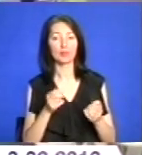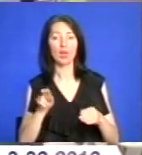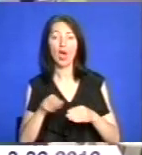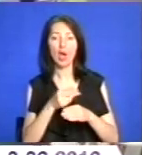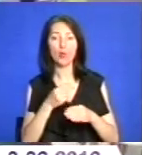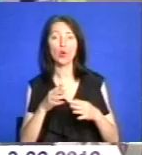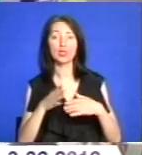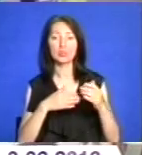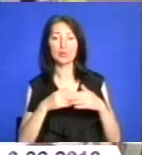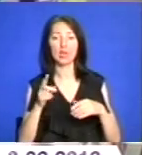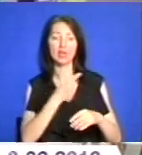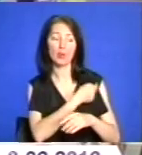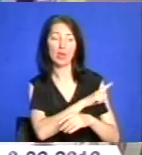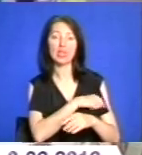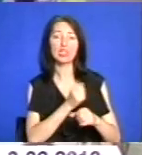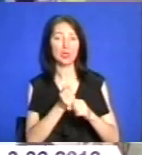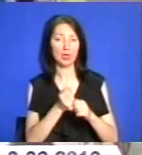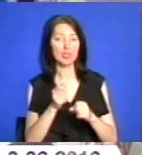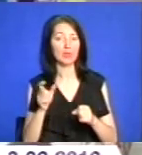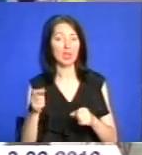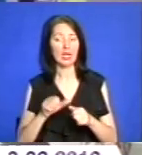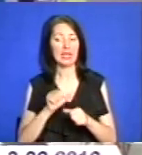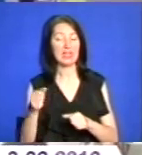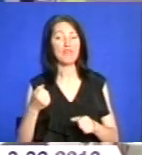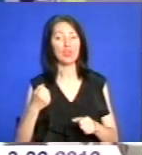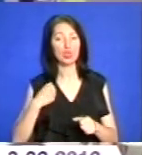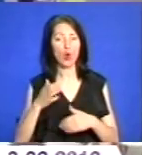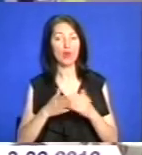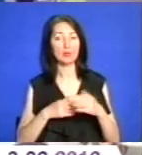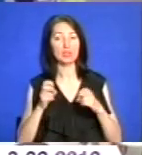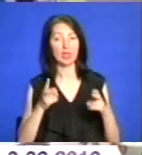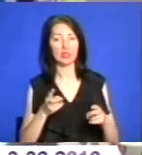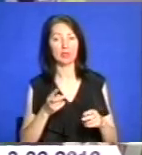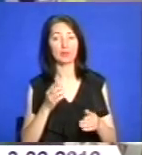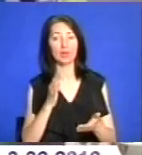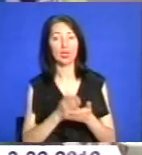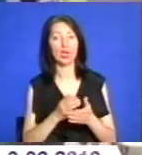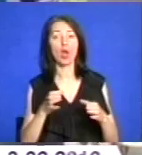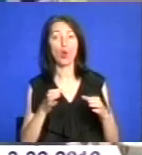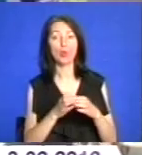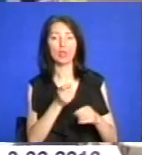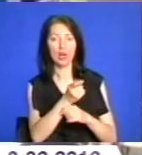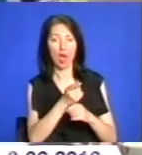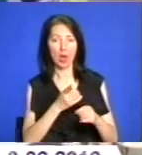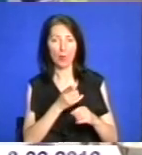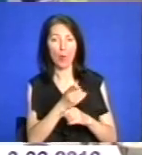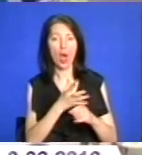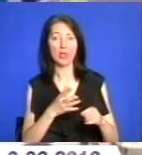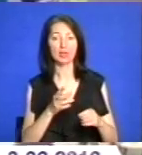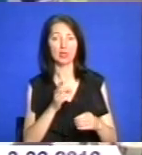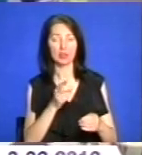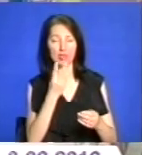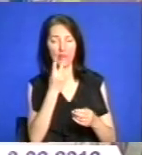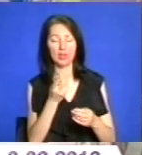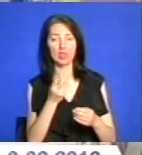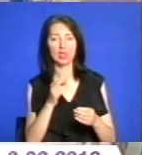ремонтних спеціальностей, і медичні працівники, крім військових спеціальностей, це як командири гармат, навідники, номери обслуг,